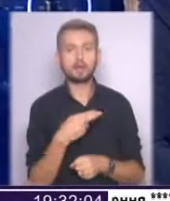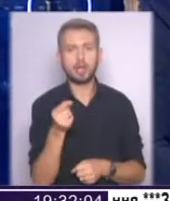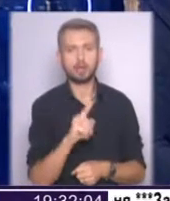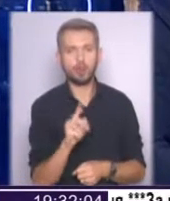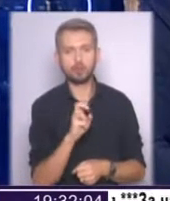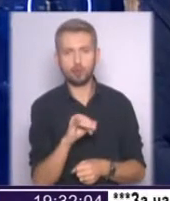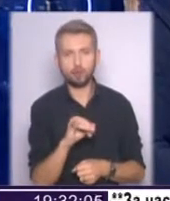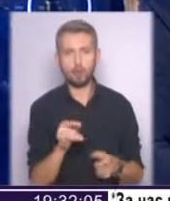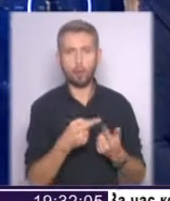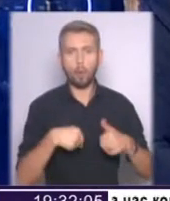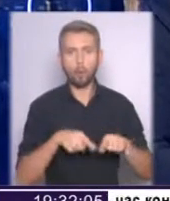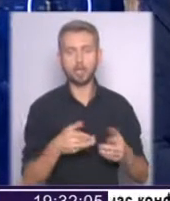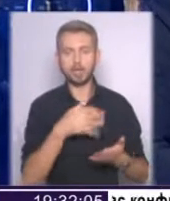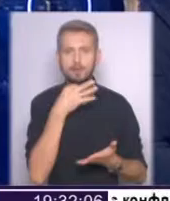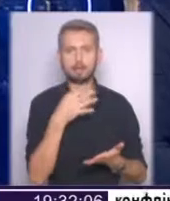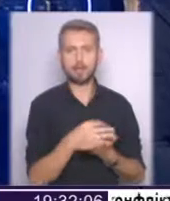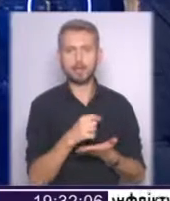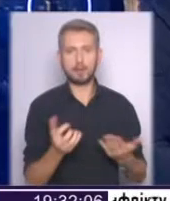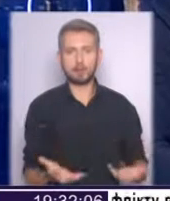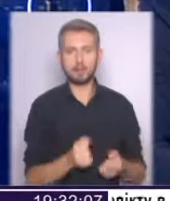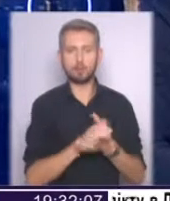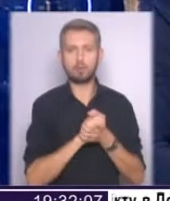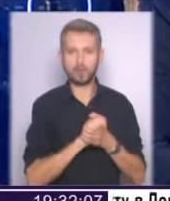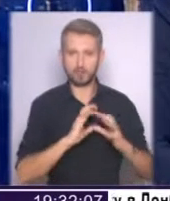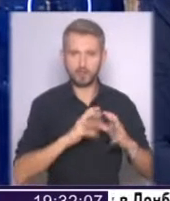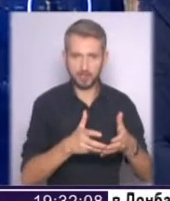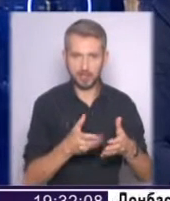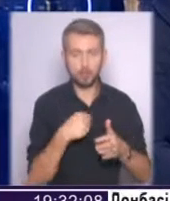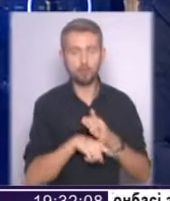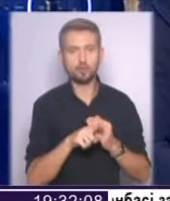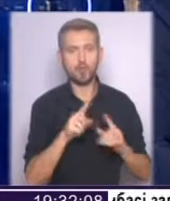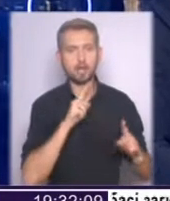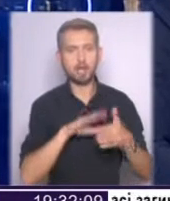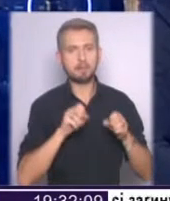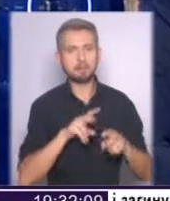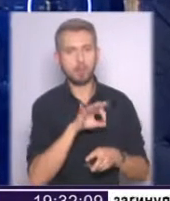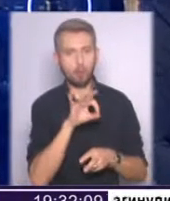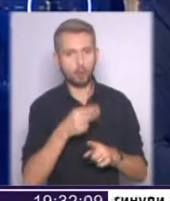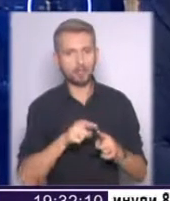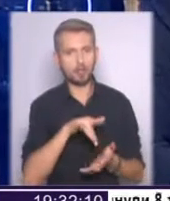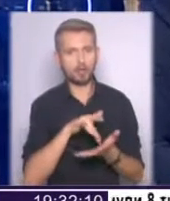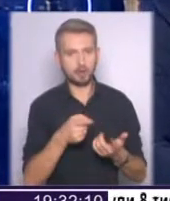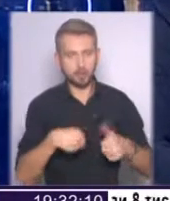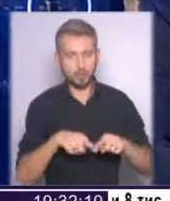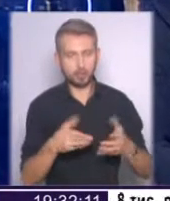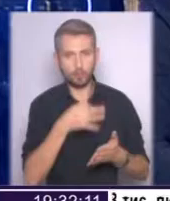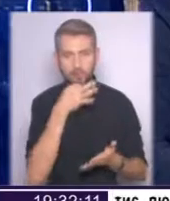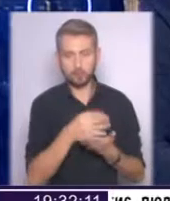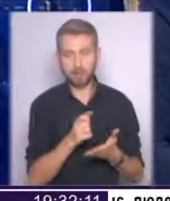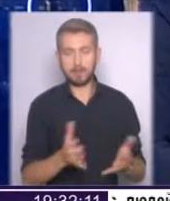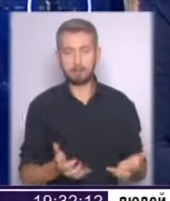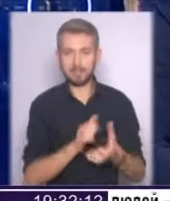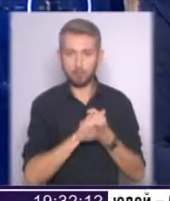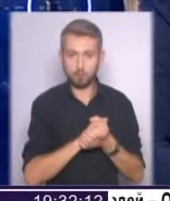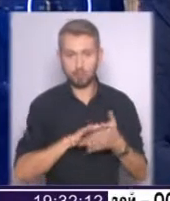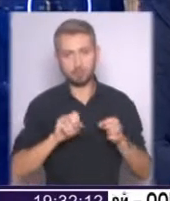щоб орган, який відповідає за підтримку миру у світі, тому що Рада безпеки ООН – це центральний орган, який відповідає за підтримку миру і безпеки